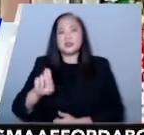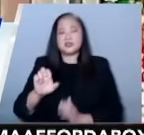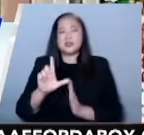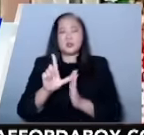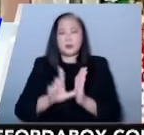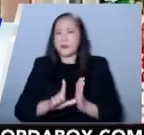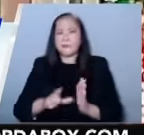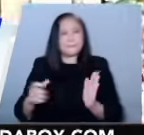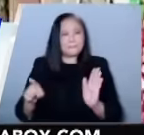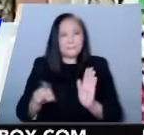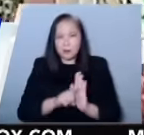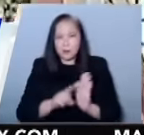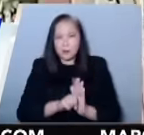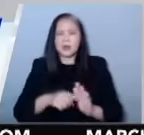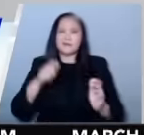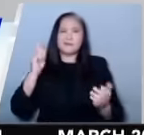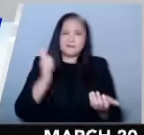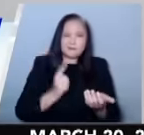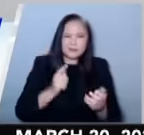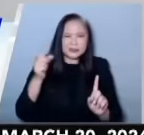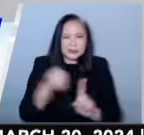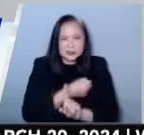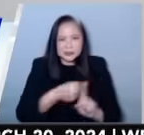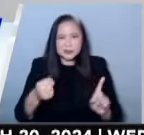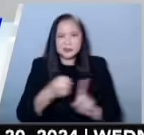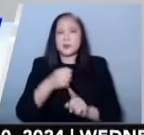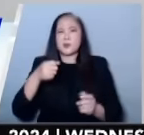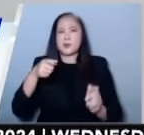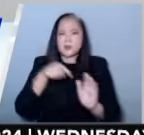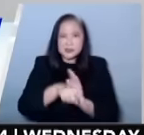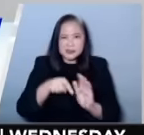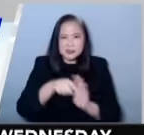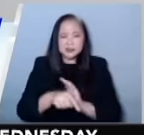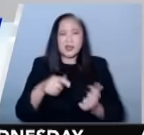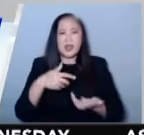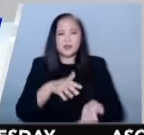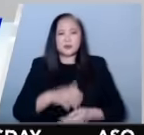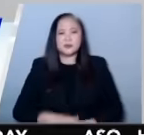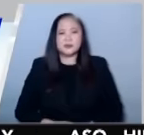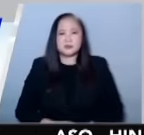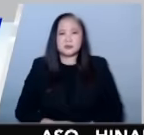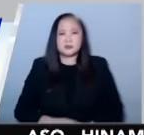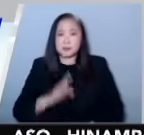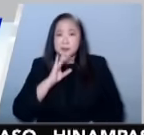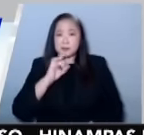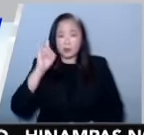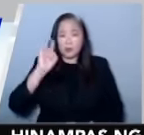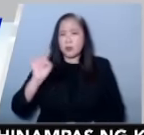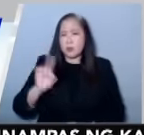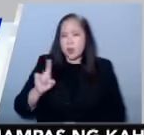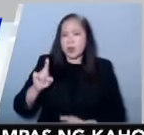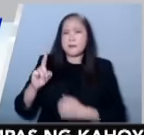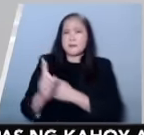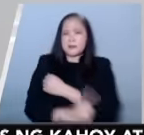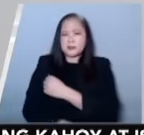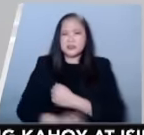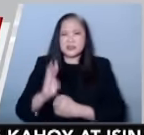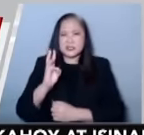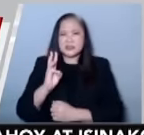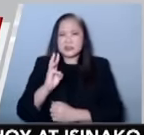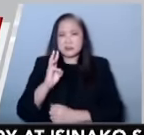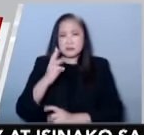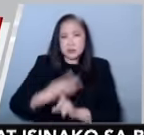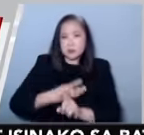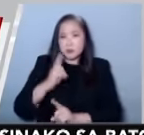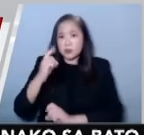animal, kagaya ng aso. Magiging penalty niya is 6 months to 1 year ang imprisonment, and meron siyang doon na